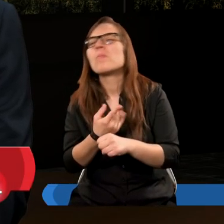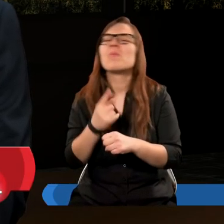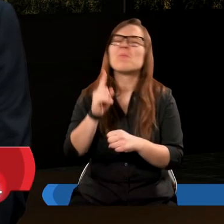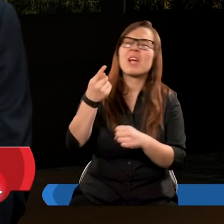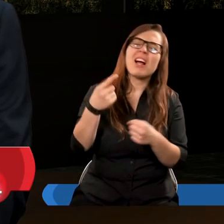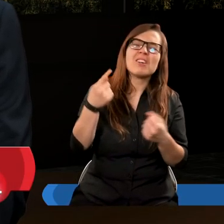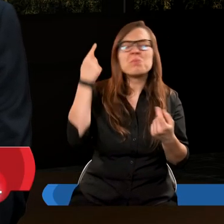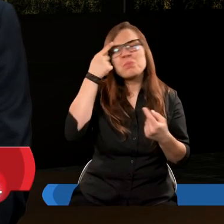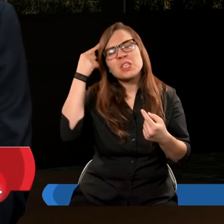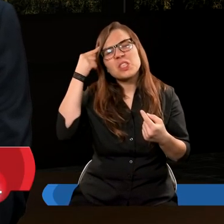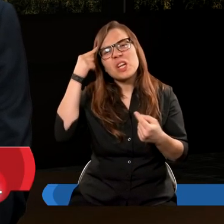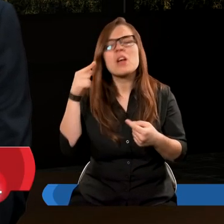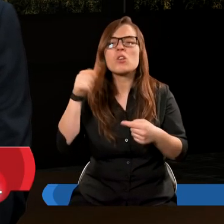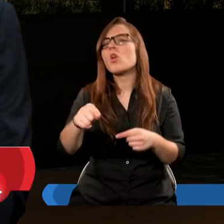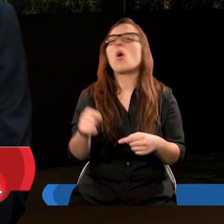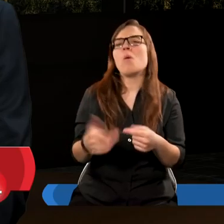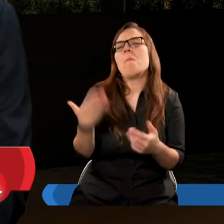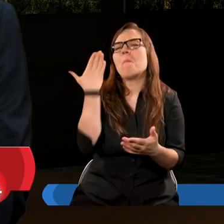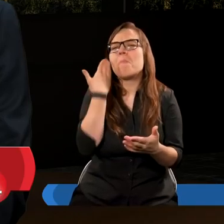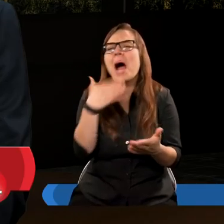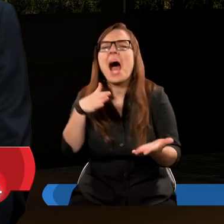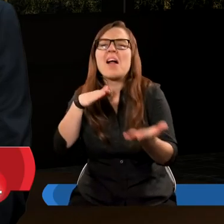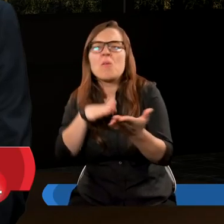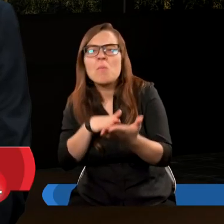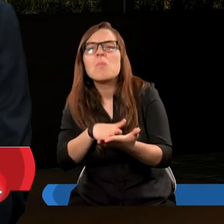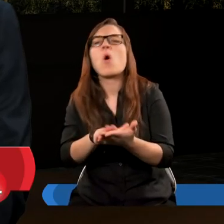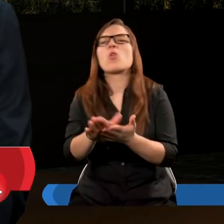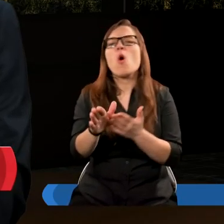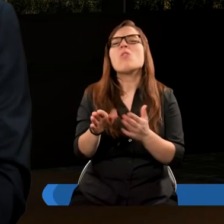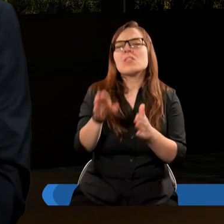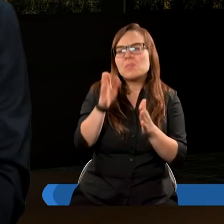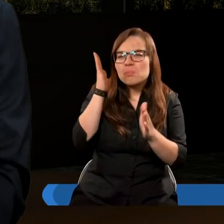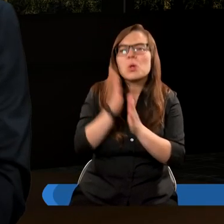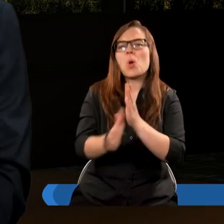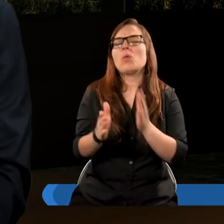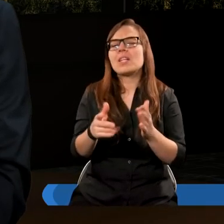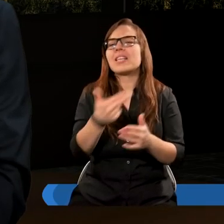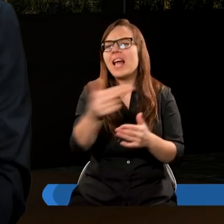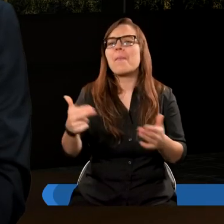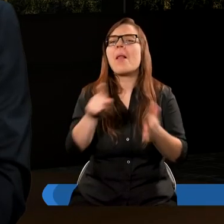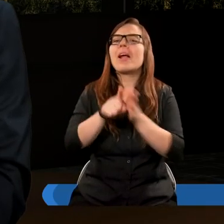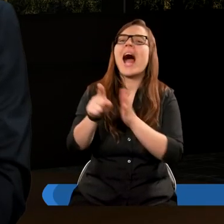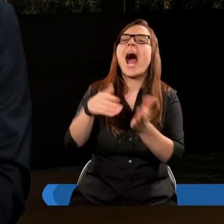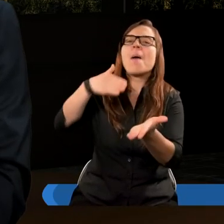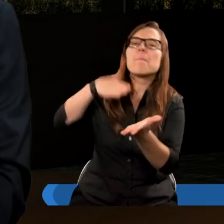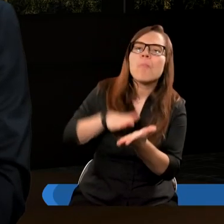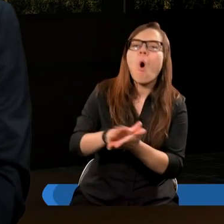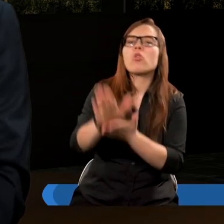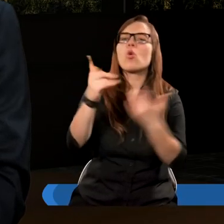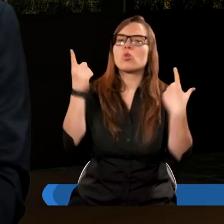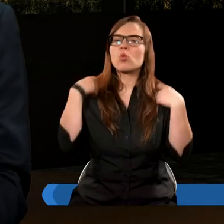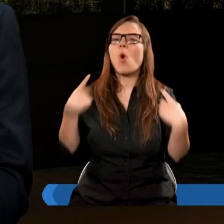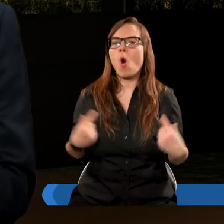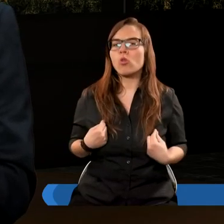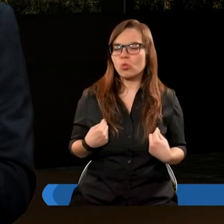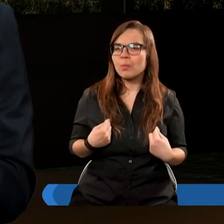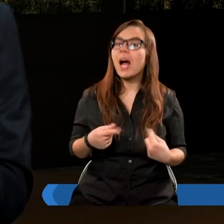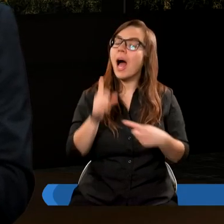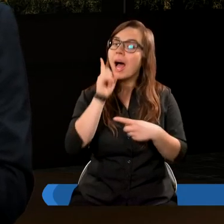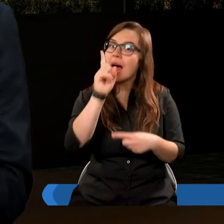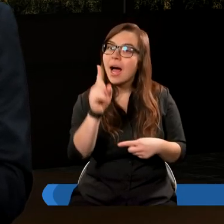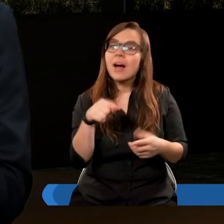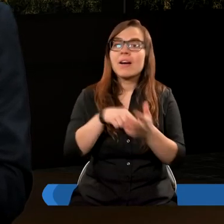oka wydawałoby się, że to takie bardzo początkujące tematy, czy dla początkujących, ale właśnie to, że